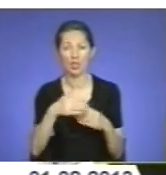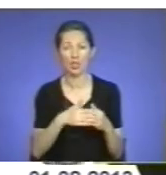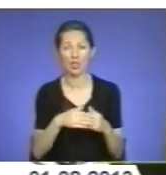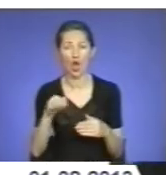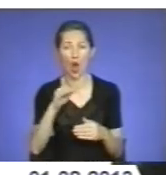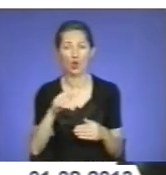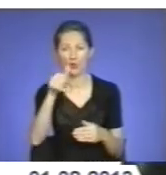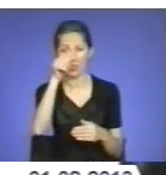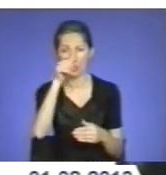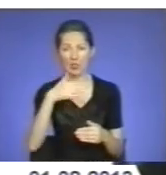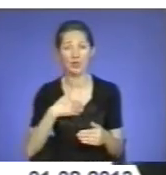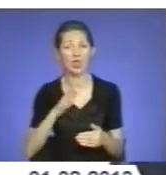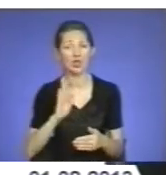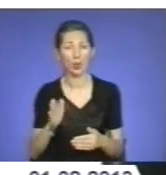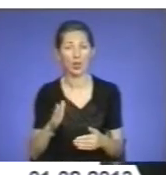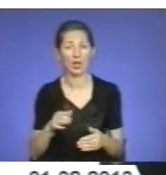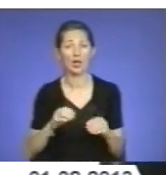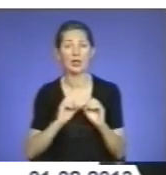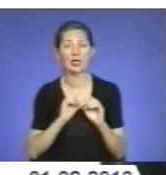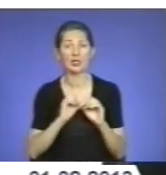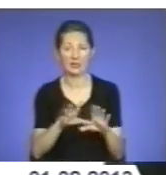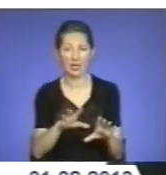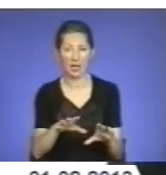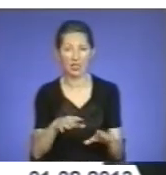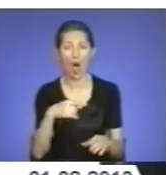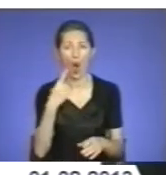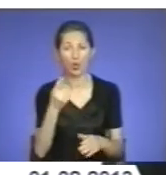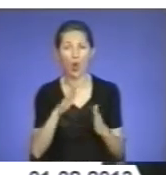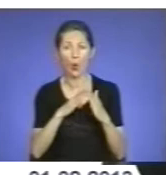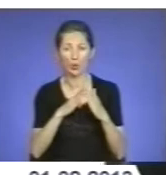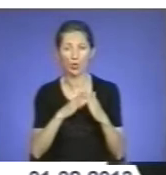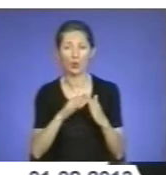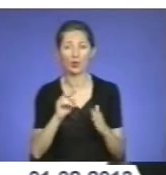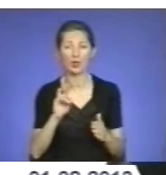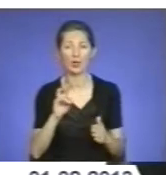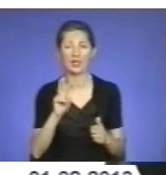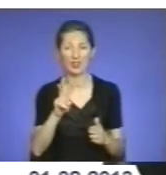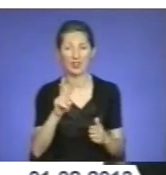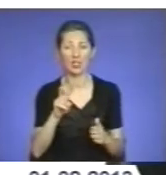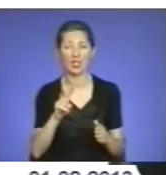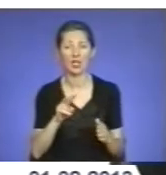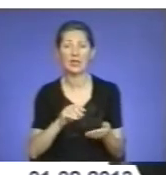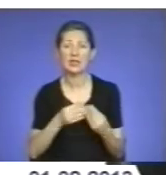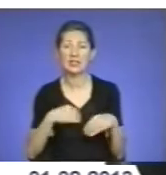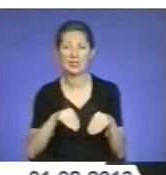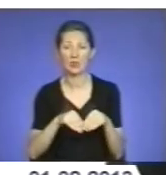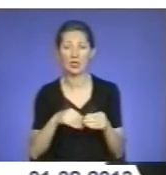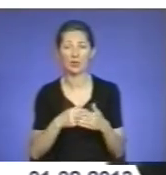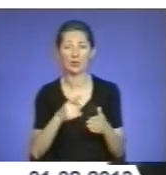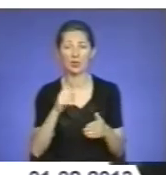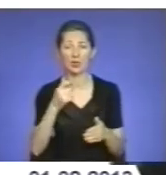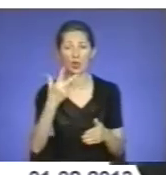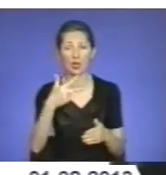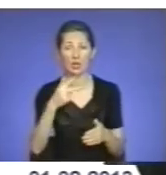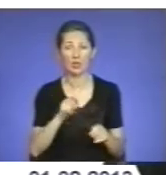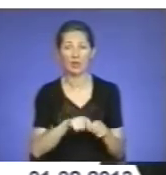жовтня місяця в нас буде здача одного будинку на дві сім'ї, повноцінних сім'ї. Це десь по 130 квадратних